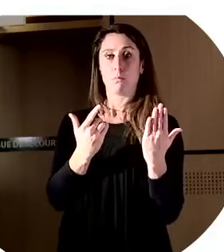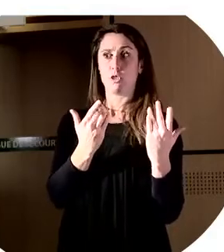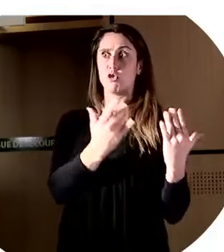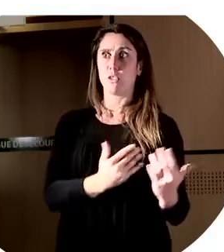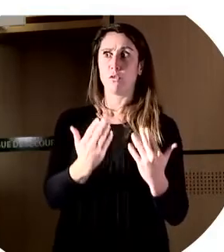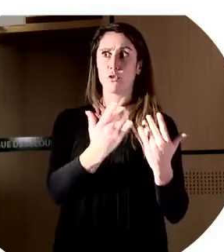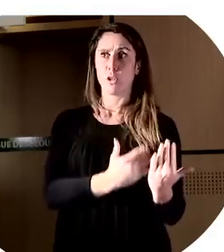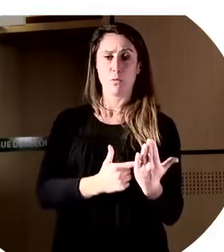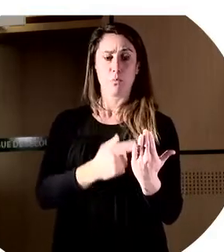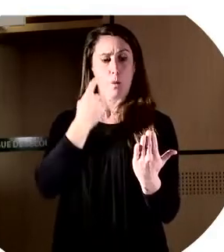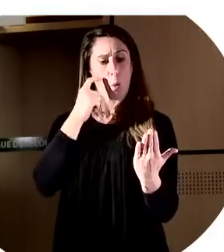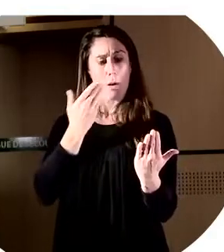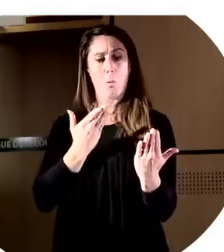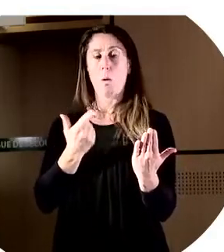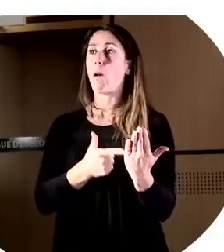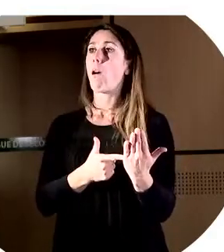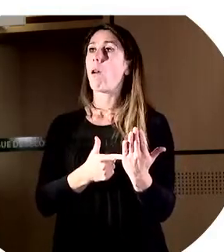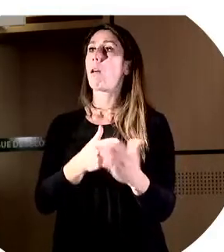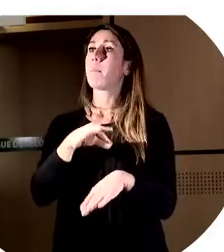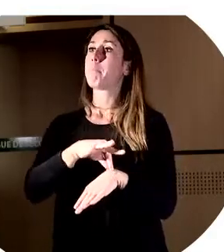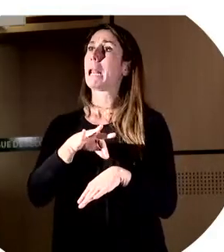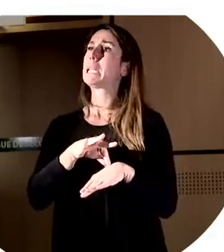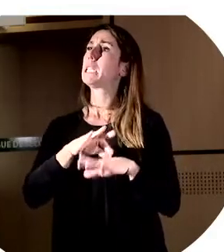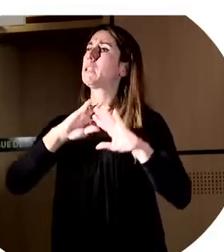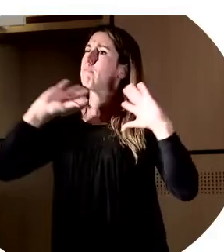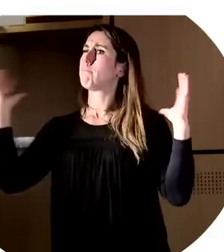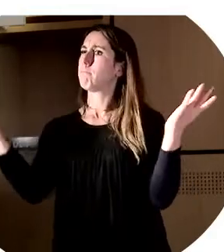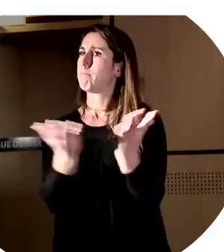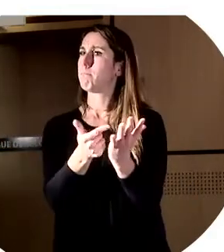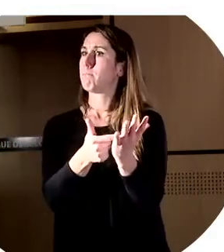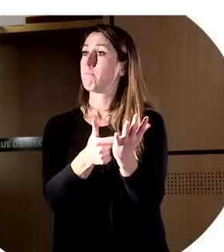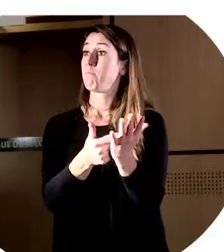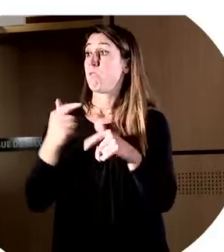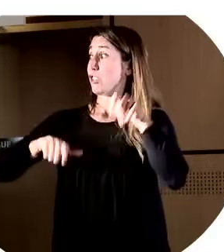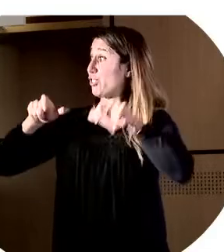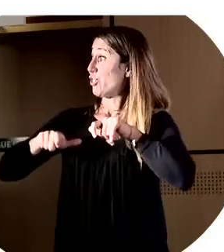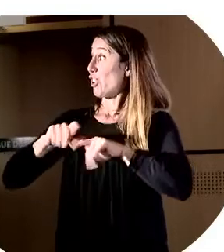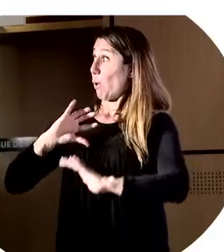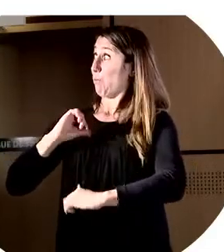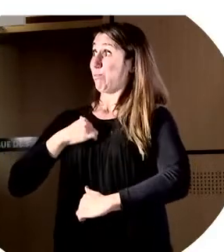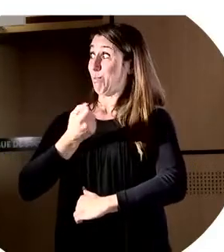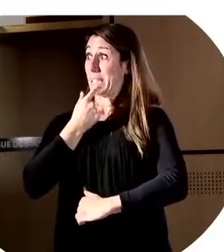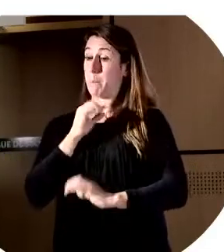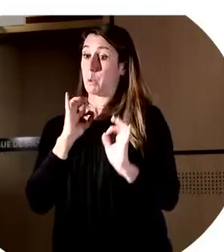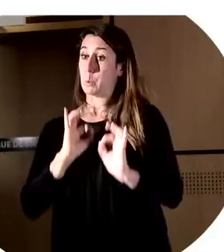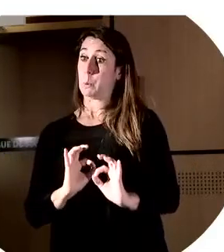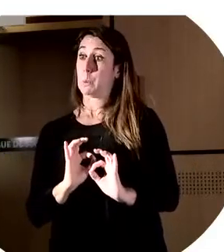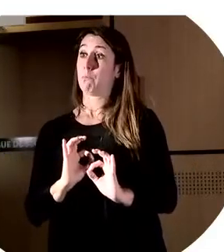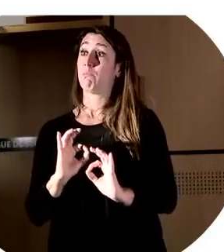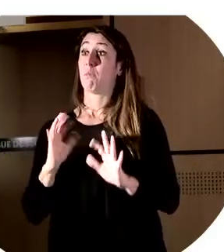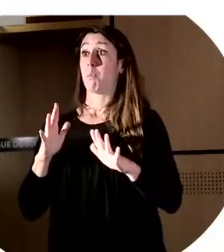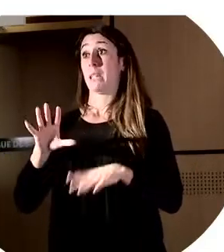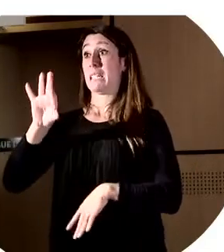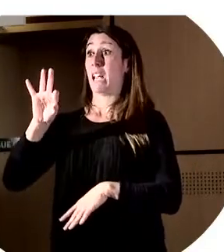y a moins de 50% de gens qui respectent à la lettre leurs prescriptions. Et si on se concentre